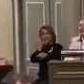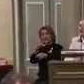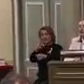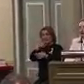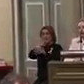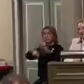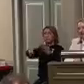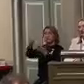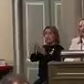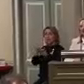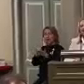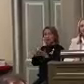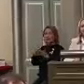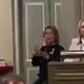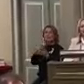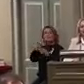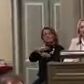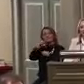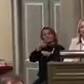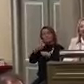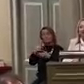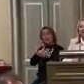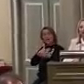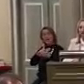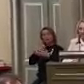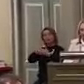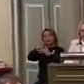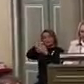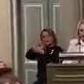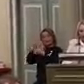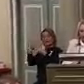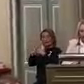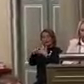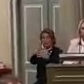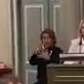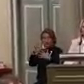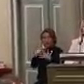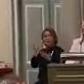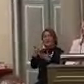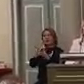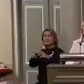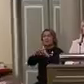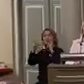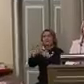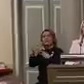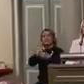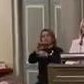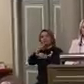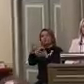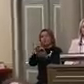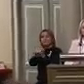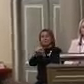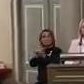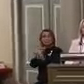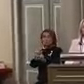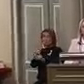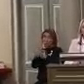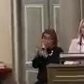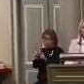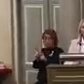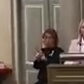stranicama, dakle na našim stranicama Grada Zagreba, kad vi imate konferenciju za medije se ne smije, tako da